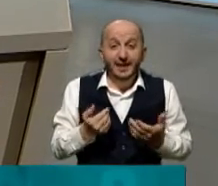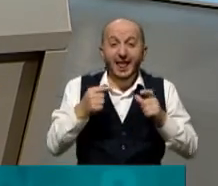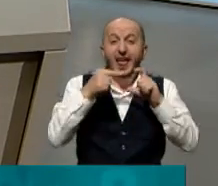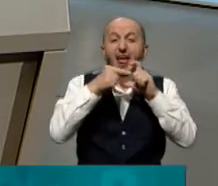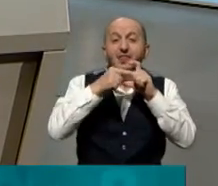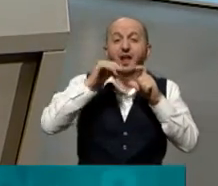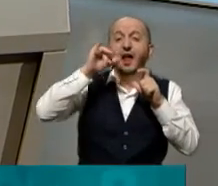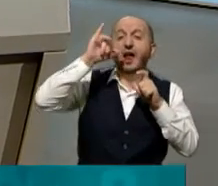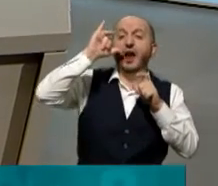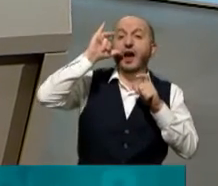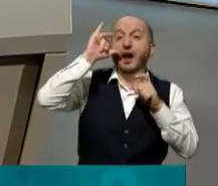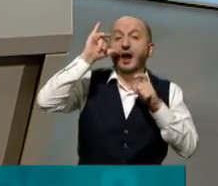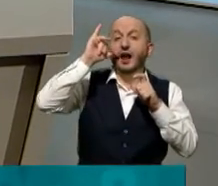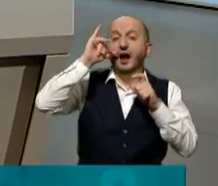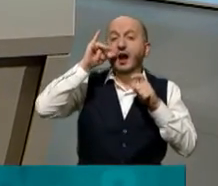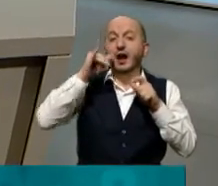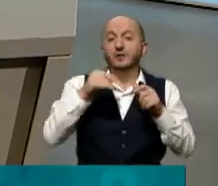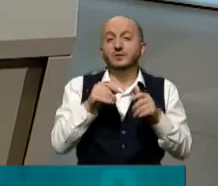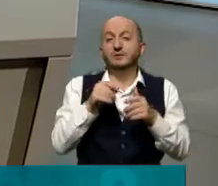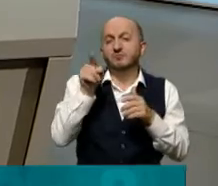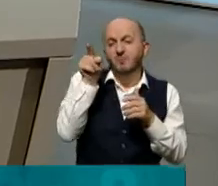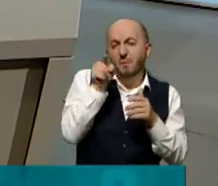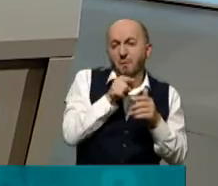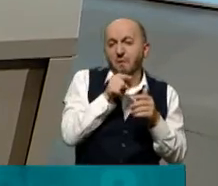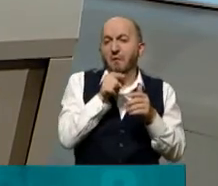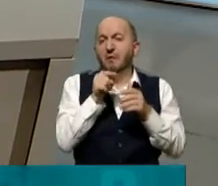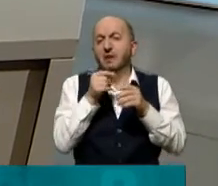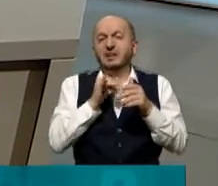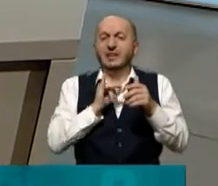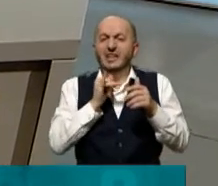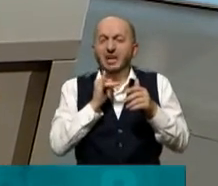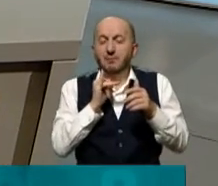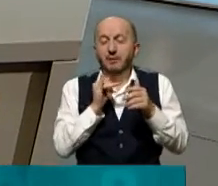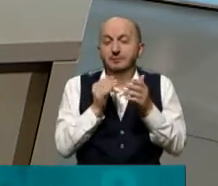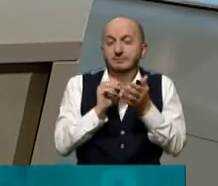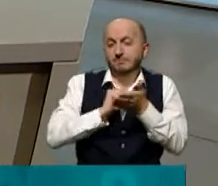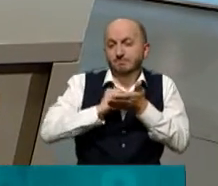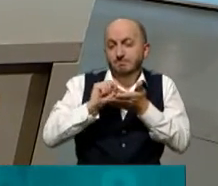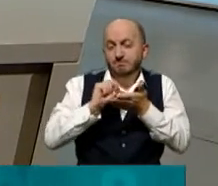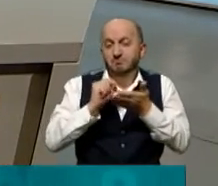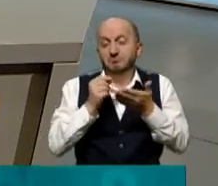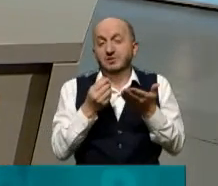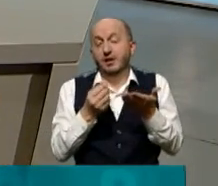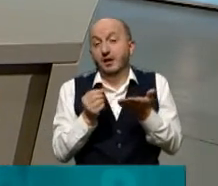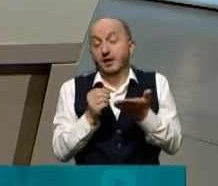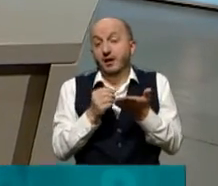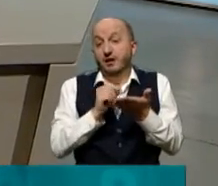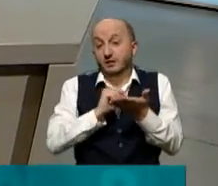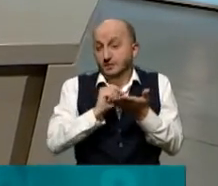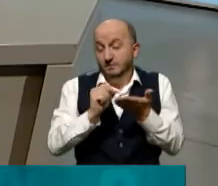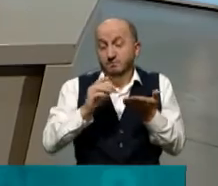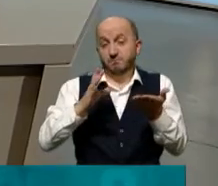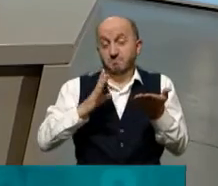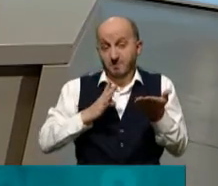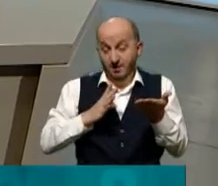alkol eşittir parantez içerisinde şu kadar şu kadar gramajda biraya eşittir tarzı bir yazı da